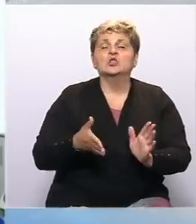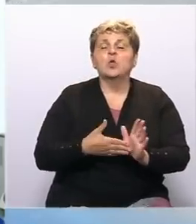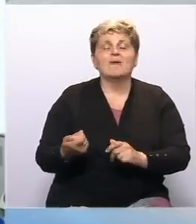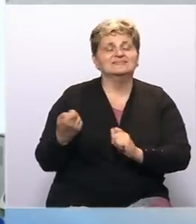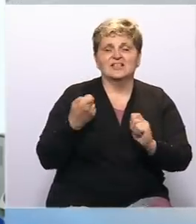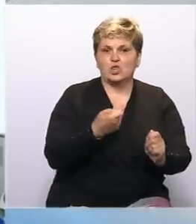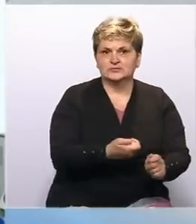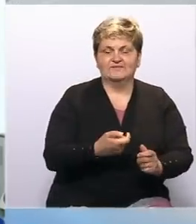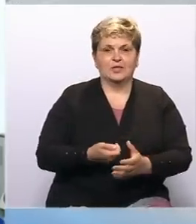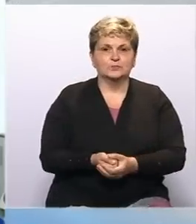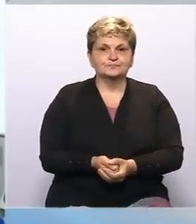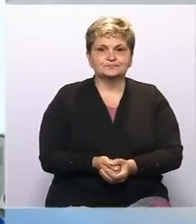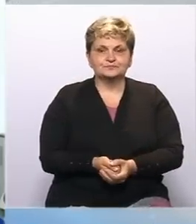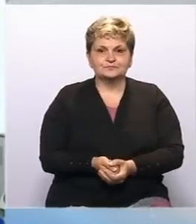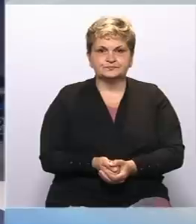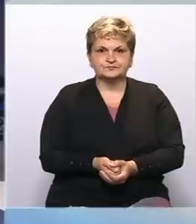dostavljaju.